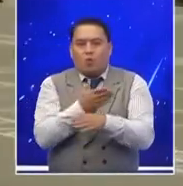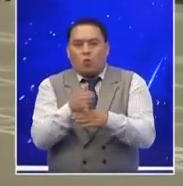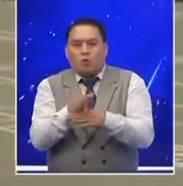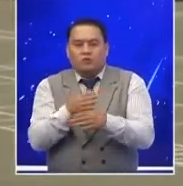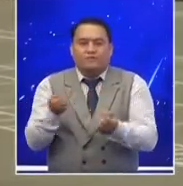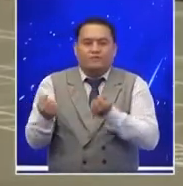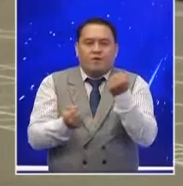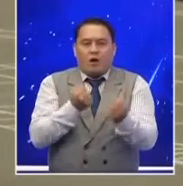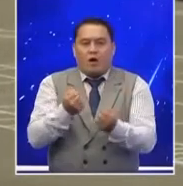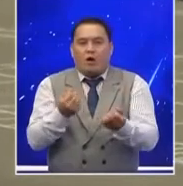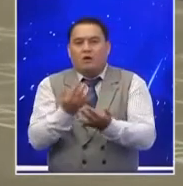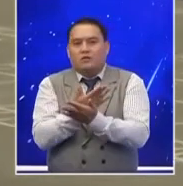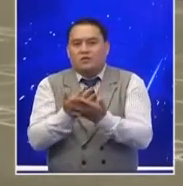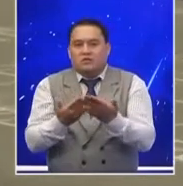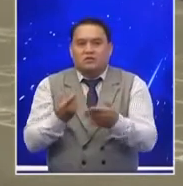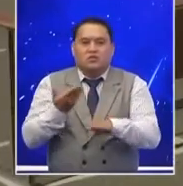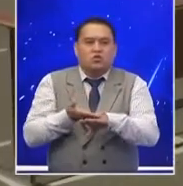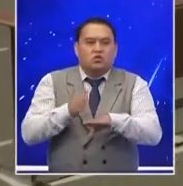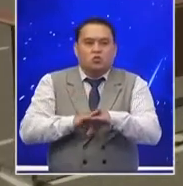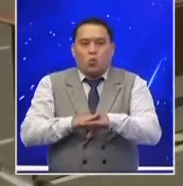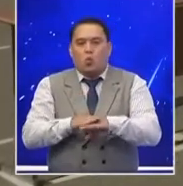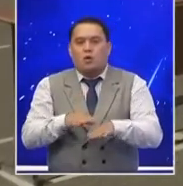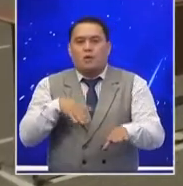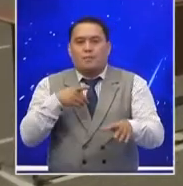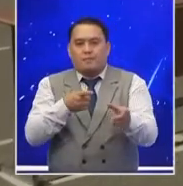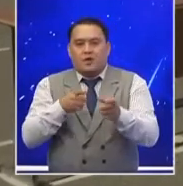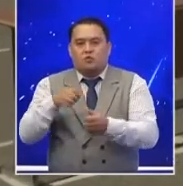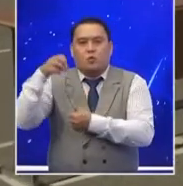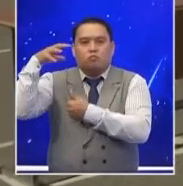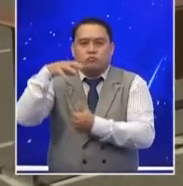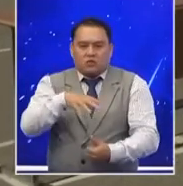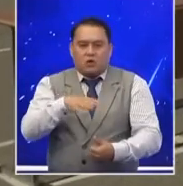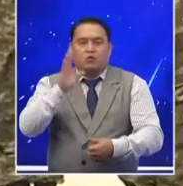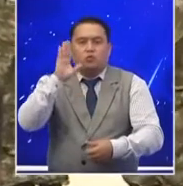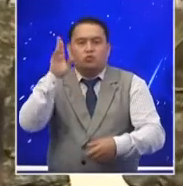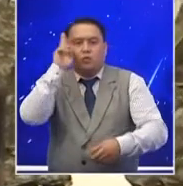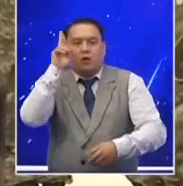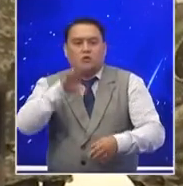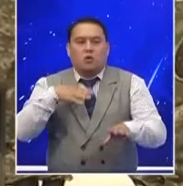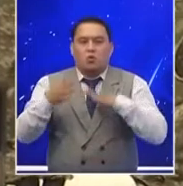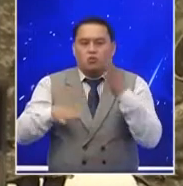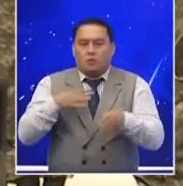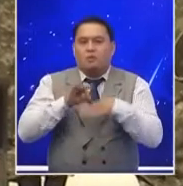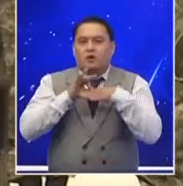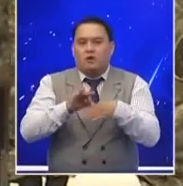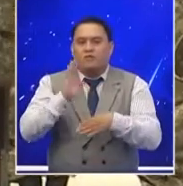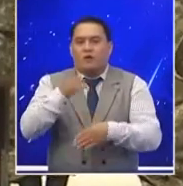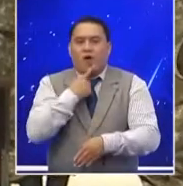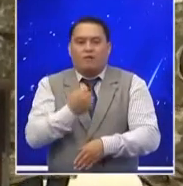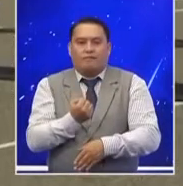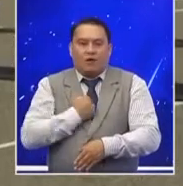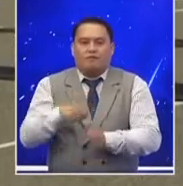вождению грузовых автомобилей с тяжелой техникой. Совершают они и первые прыжки с парашютом. О нем мечтает и новобранец Вадим Литаж из воинской